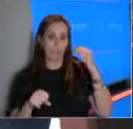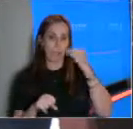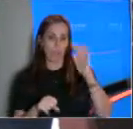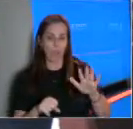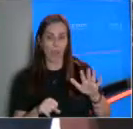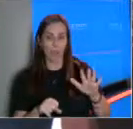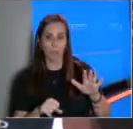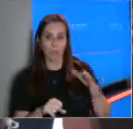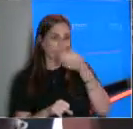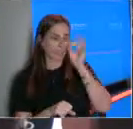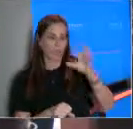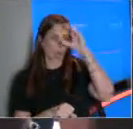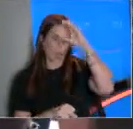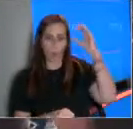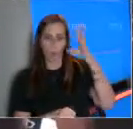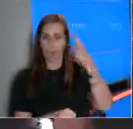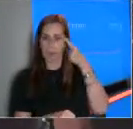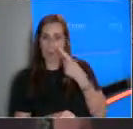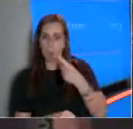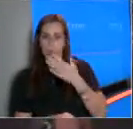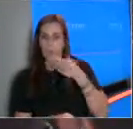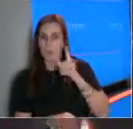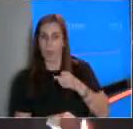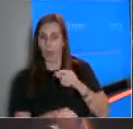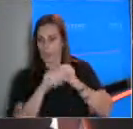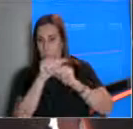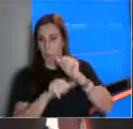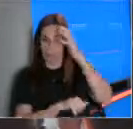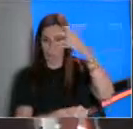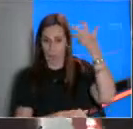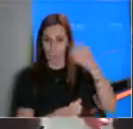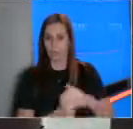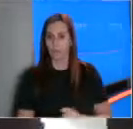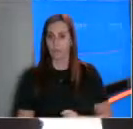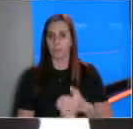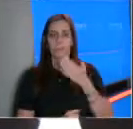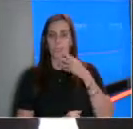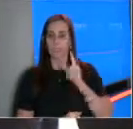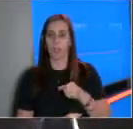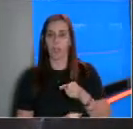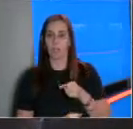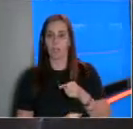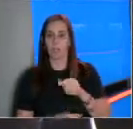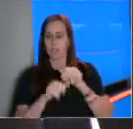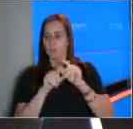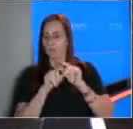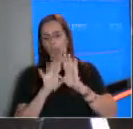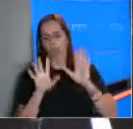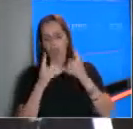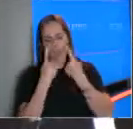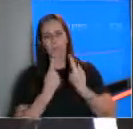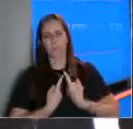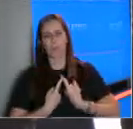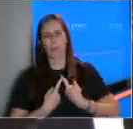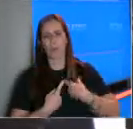את הקורדים. מה לדעתך ישראל צריכה לסמוך עליו בהמשך? ישראל צריכה לסמוך רק על עצמה,